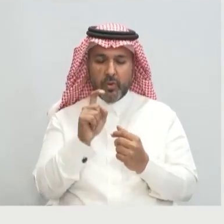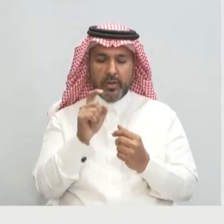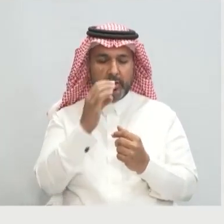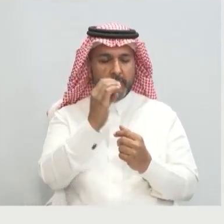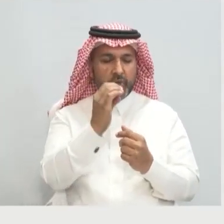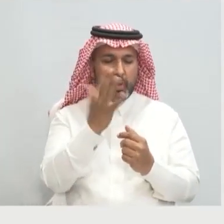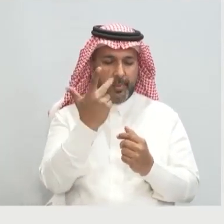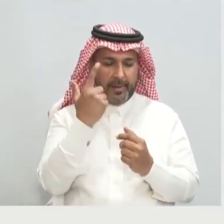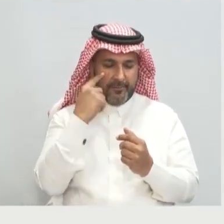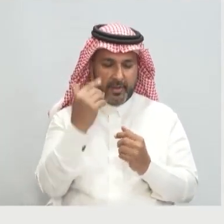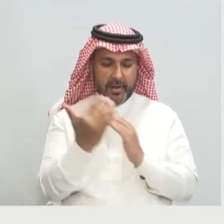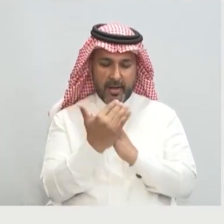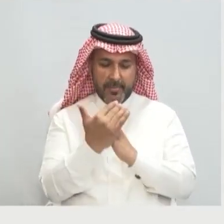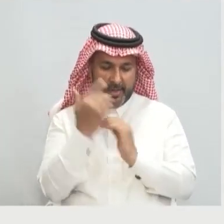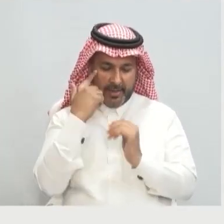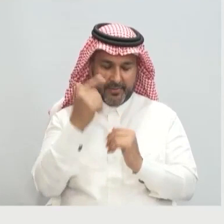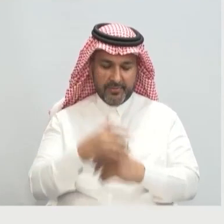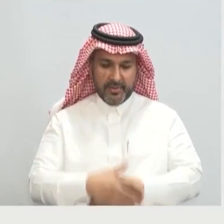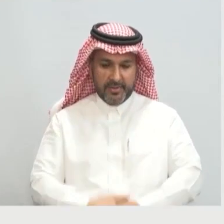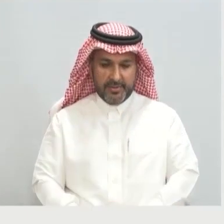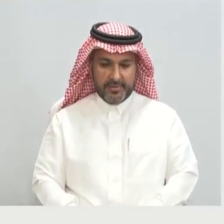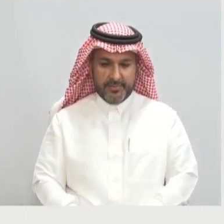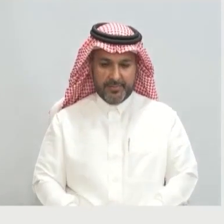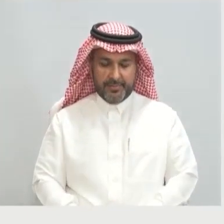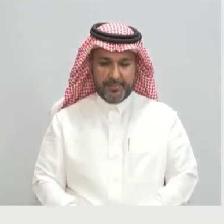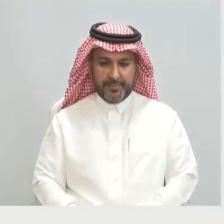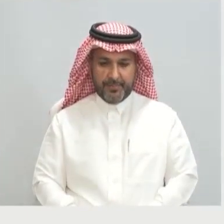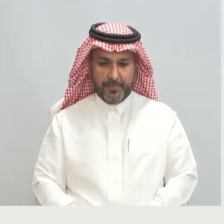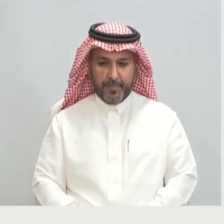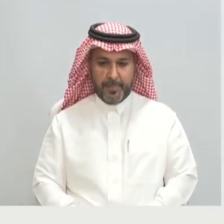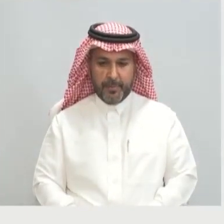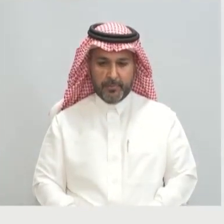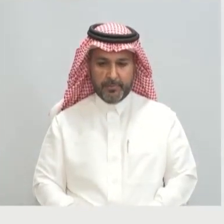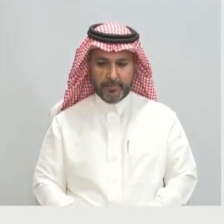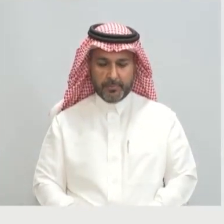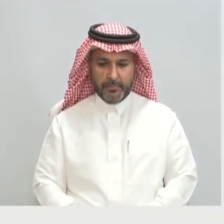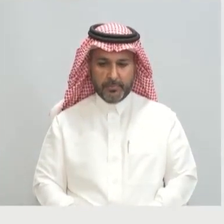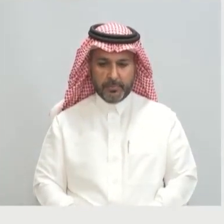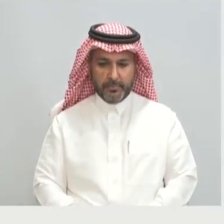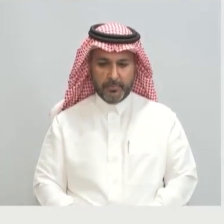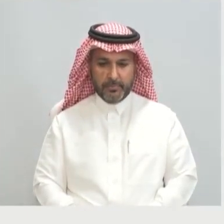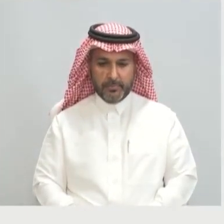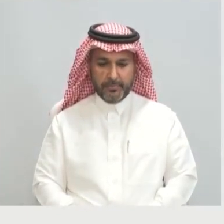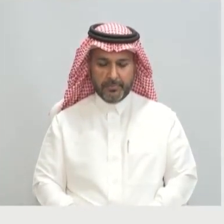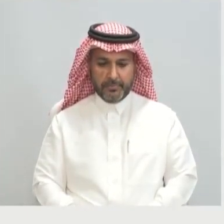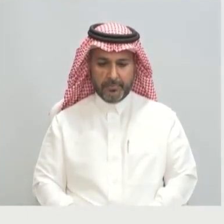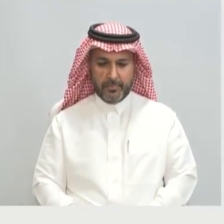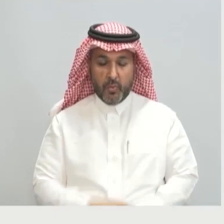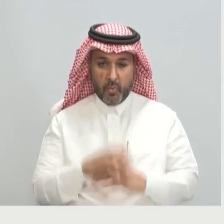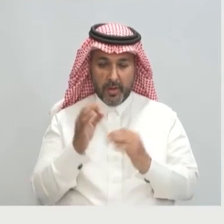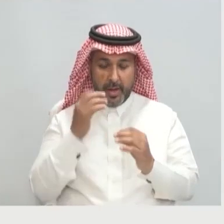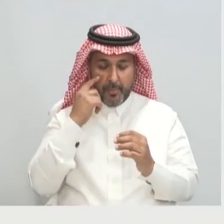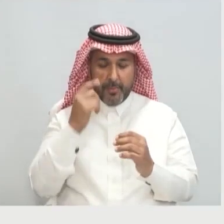على هذا الامر بناء اذا كان هنالك بحث عن تعليق سريع وبالتالي قد نستخدم وجها لوجه اذا كان كنا